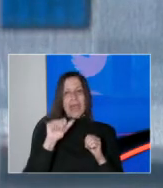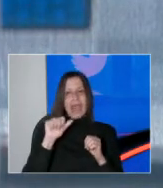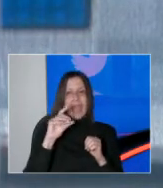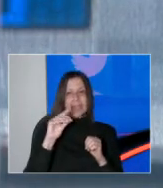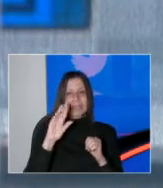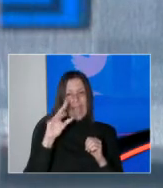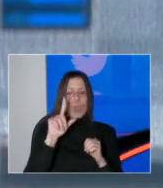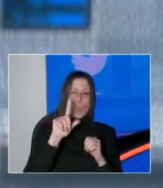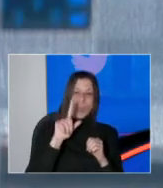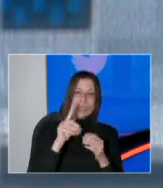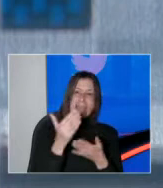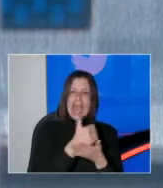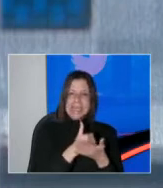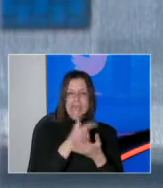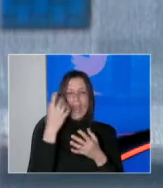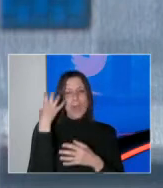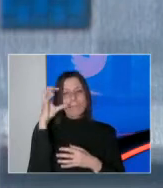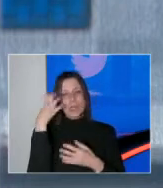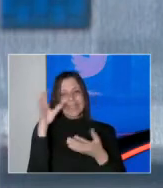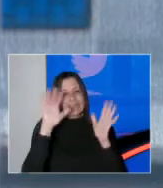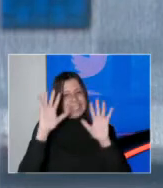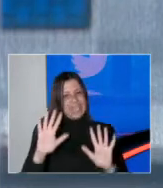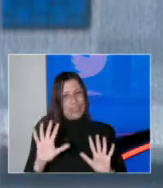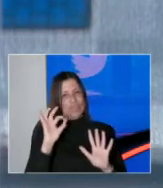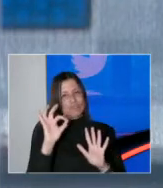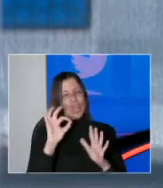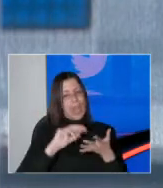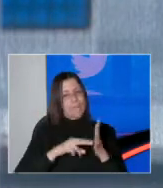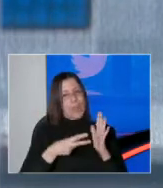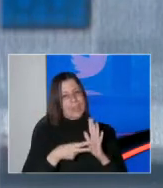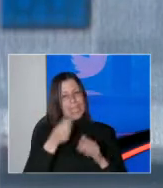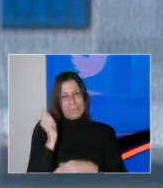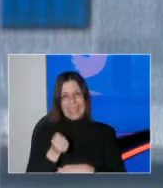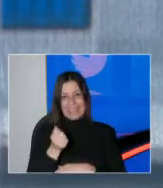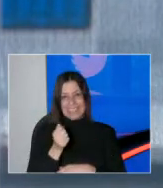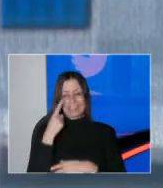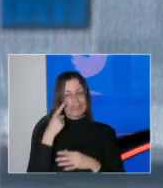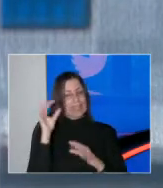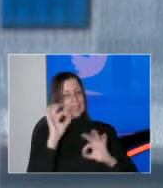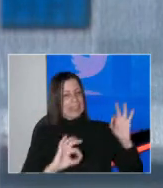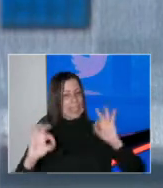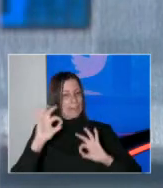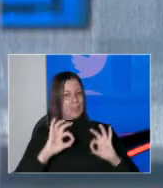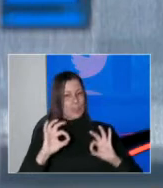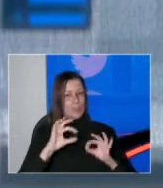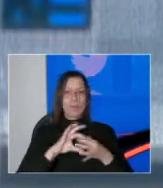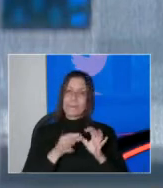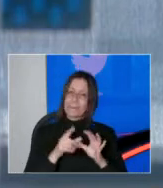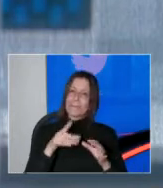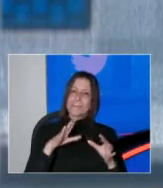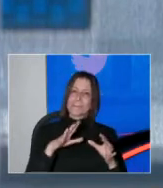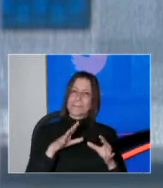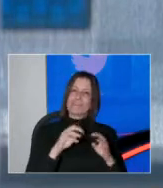שלנו אספה לנו את מיטב הפוסטים והסרטונים של הפוליטיקאים בכנסת, שדגמנו היום ברשתות